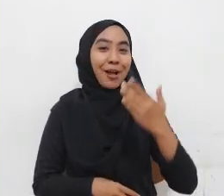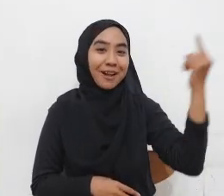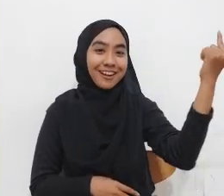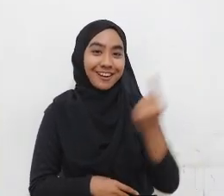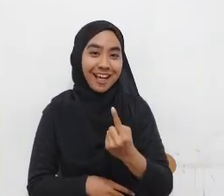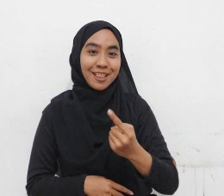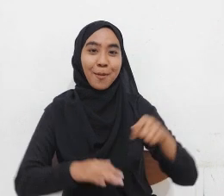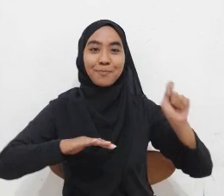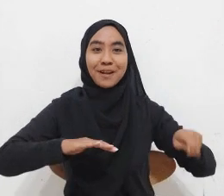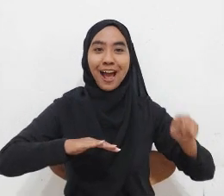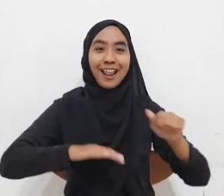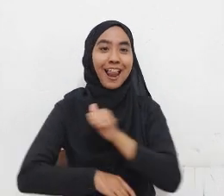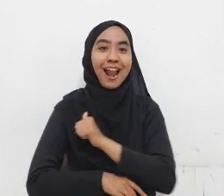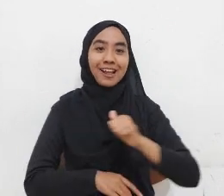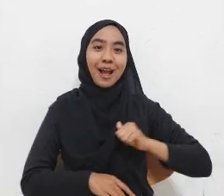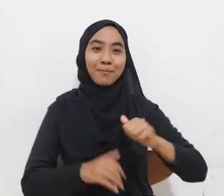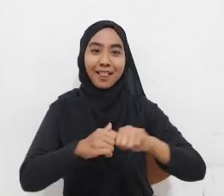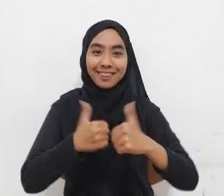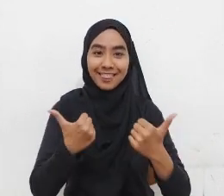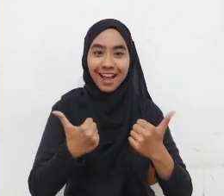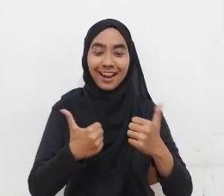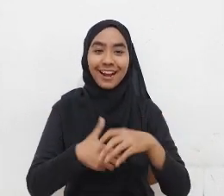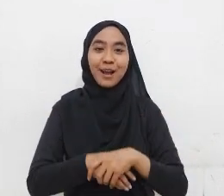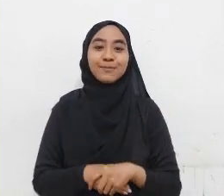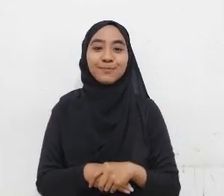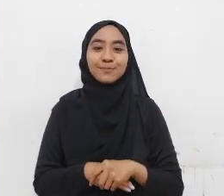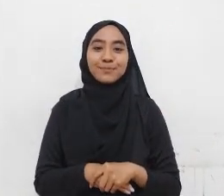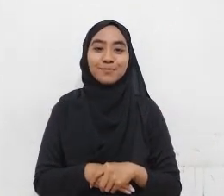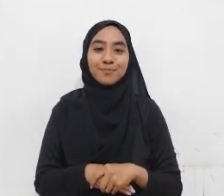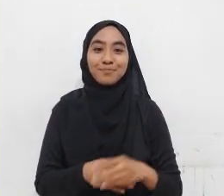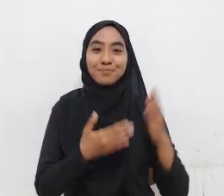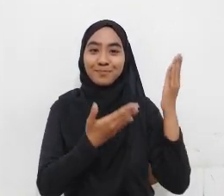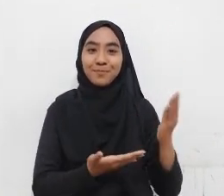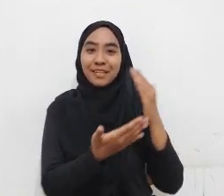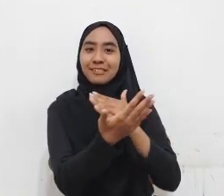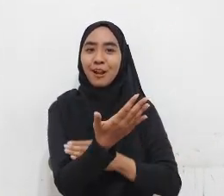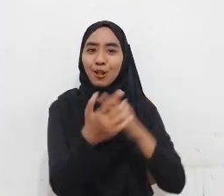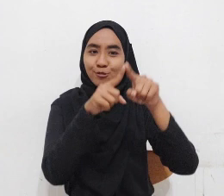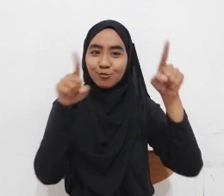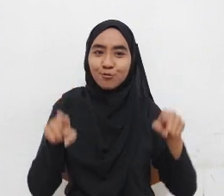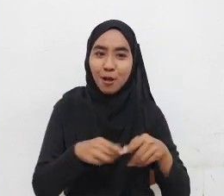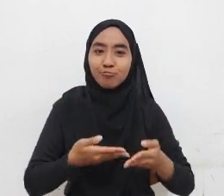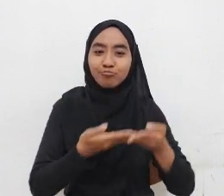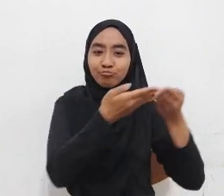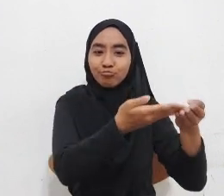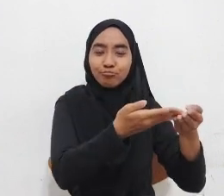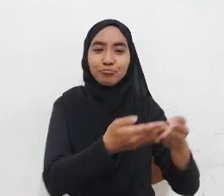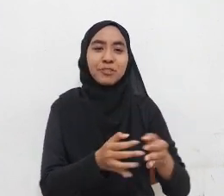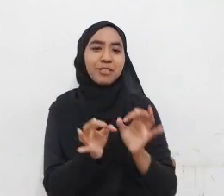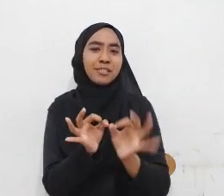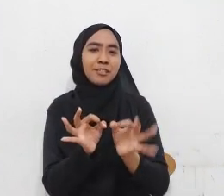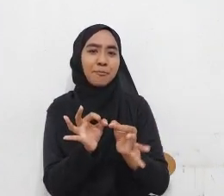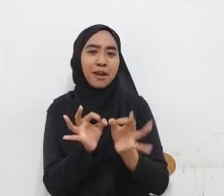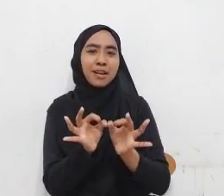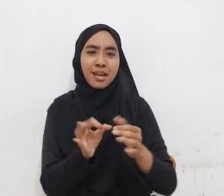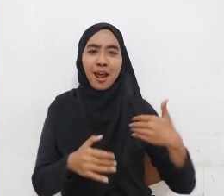Assalamualaikum, selamat datang di Pengadilan Agama Tangerang. Berikut ini persyaratan pengajuan perkara